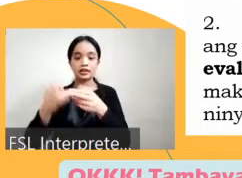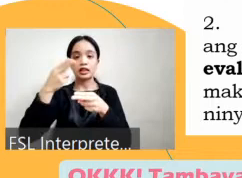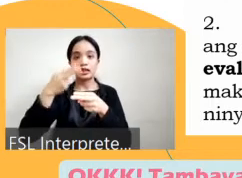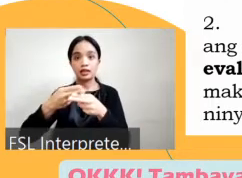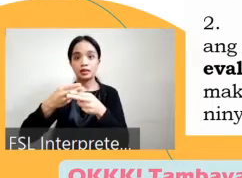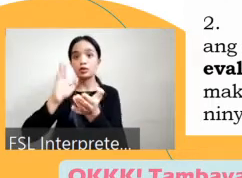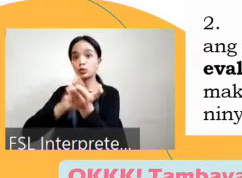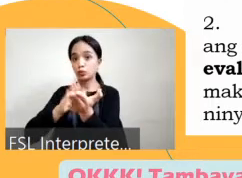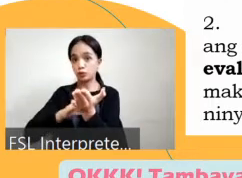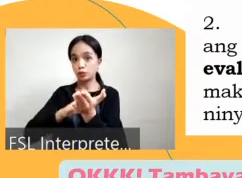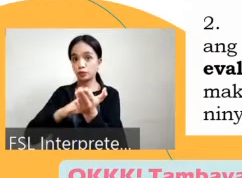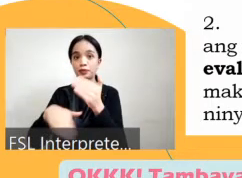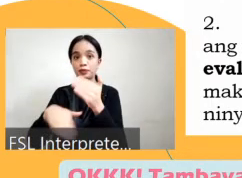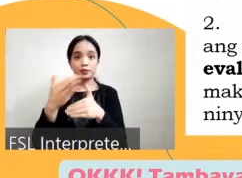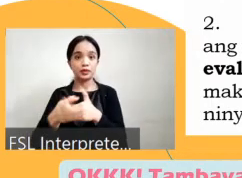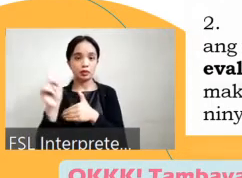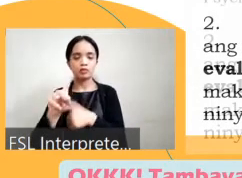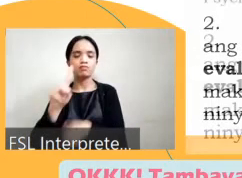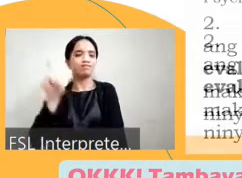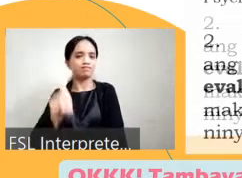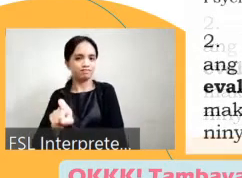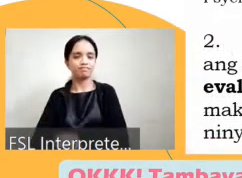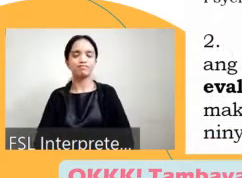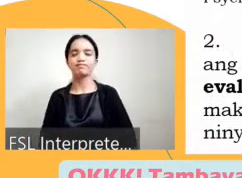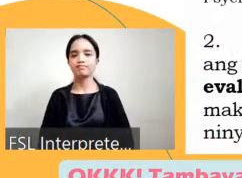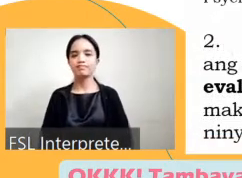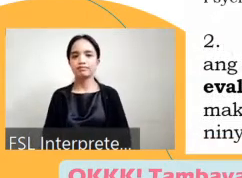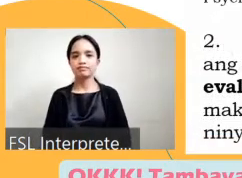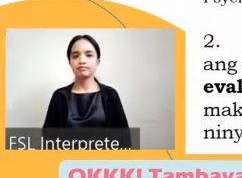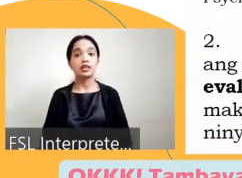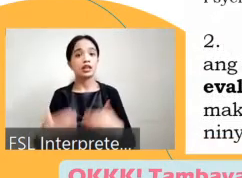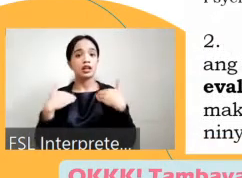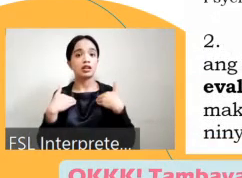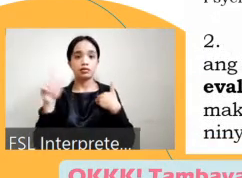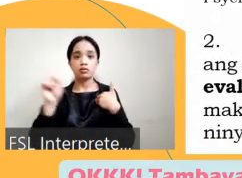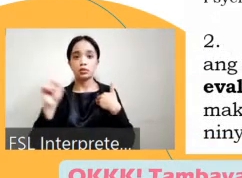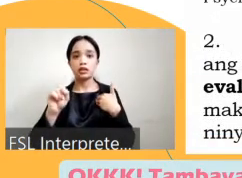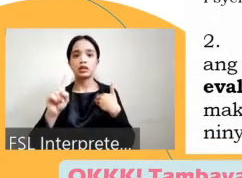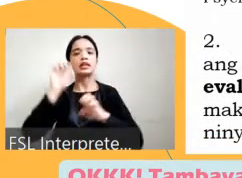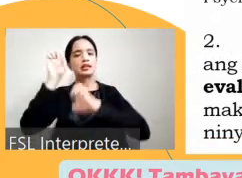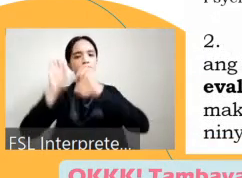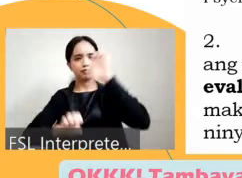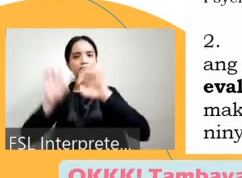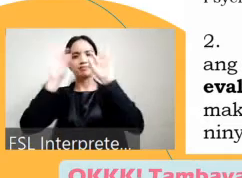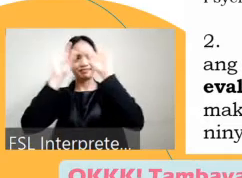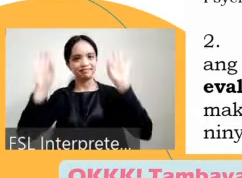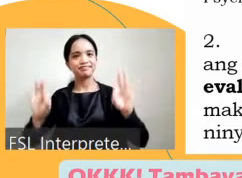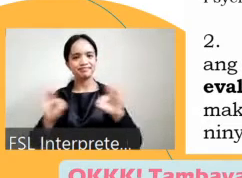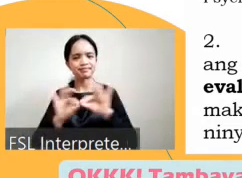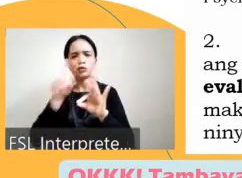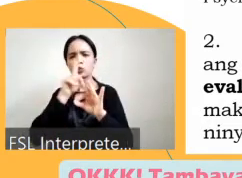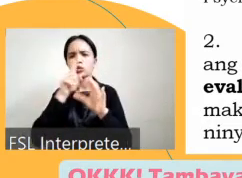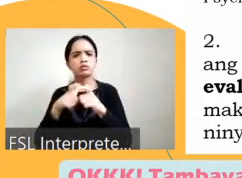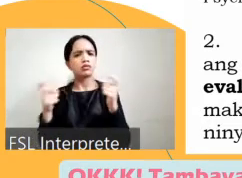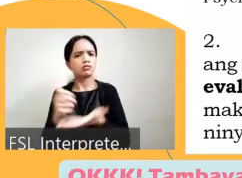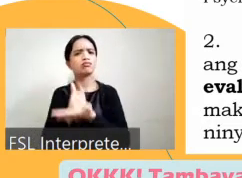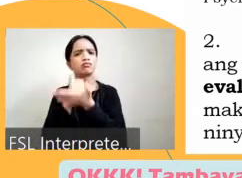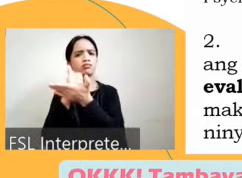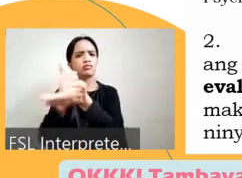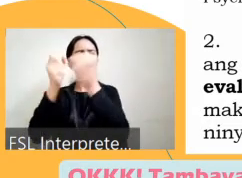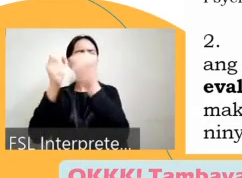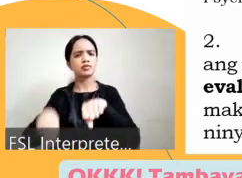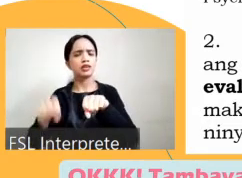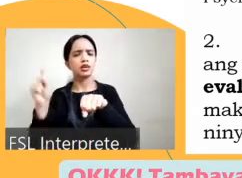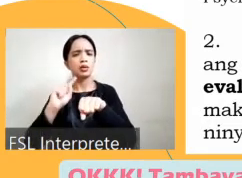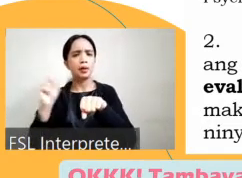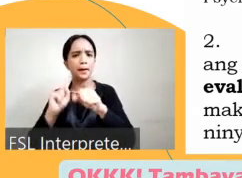at syempre yung ating tanong. Meron din po tayong evaluation form. Malaking tulong po ito para napapaganda natin yung